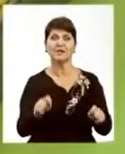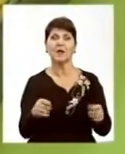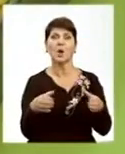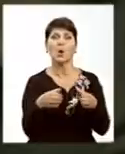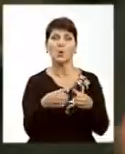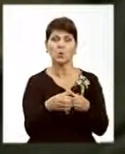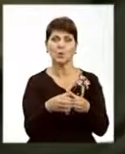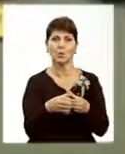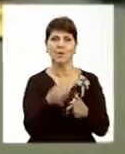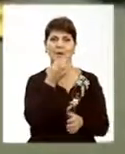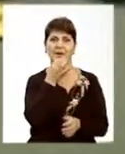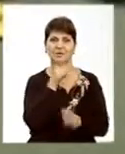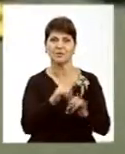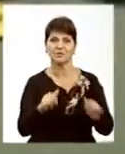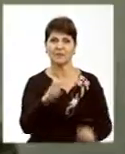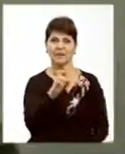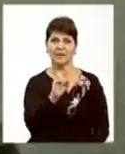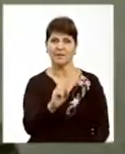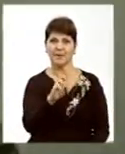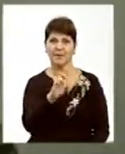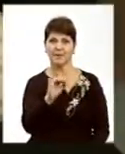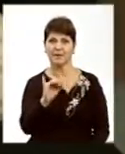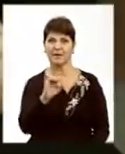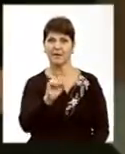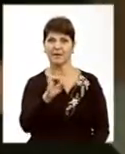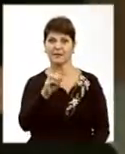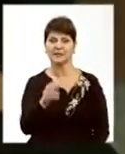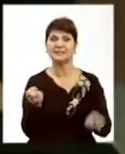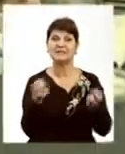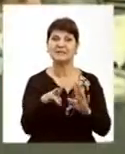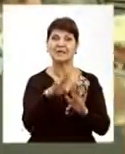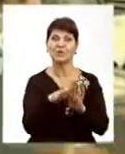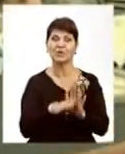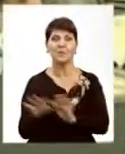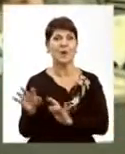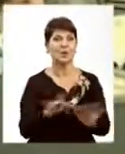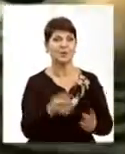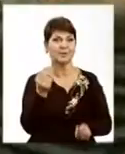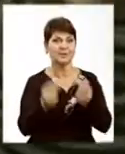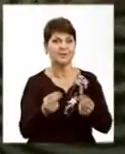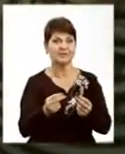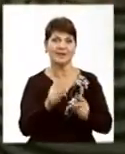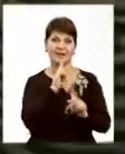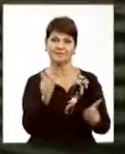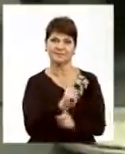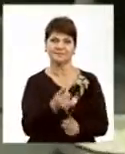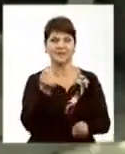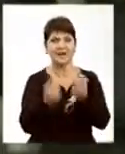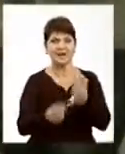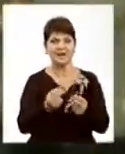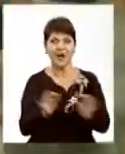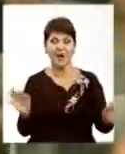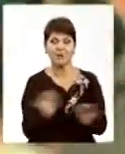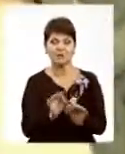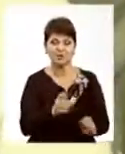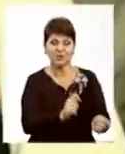розвитку «Бебі-арт». Діти навчатимуться за спеціальною програмою, в якій передбачено рухливі ігри, спів пісень, гра на дитячих